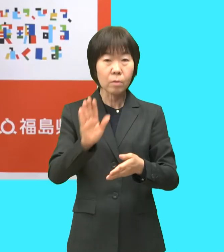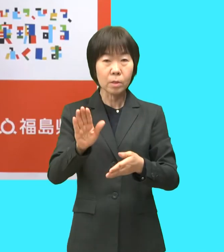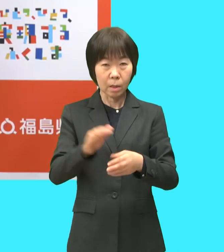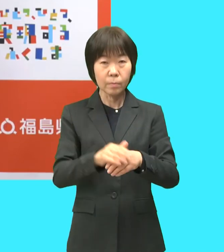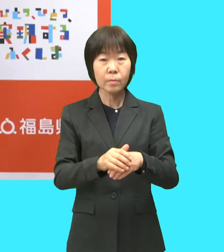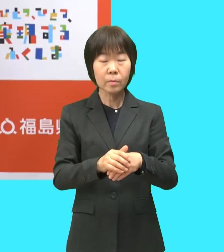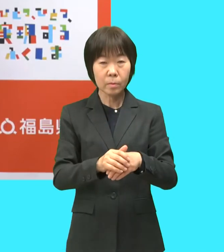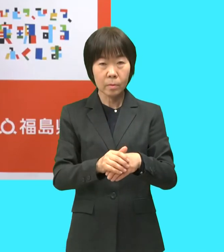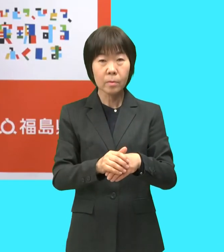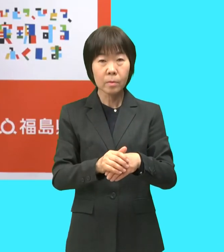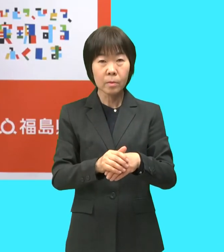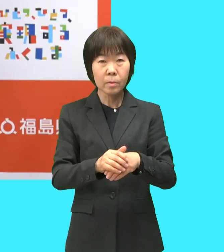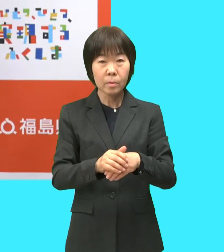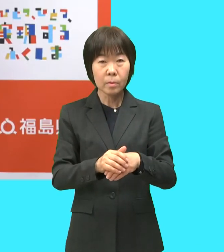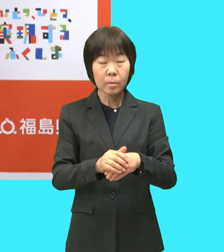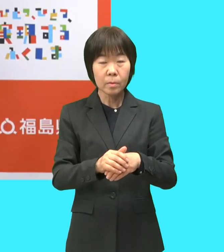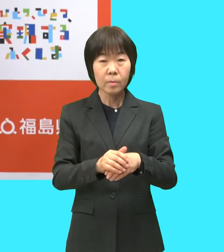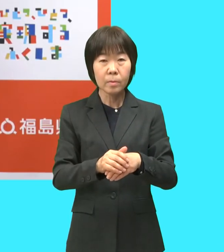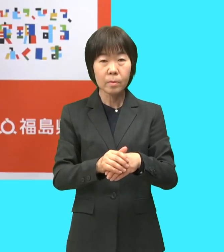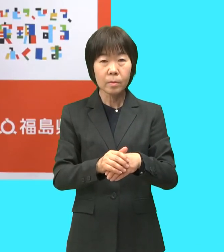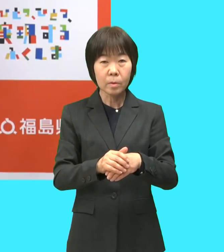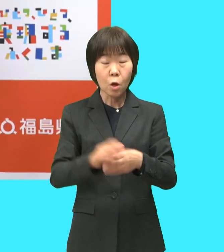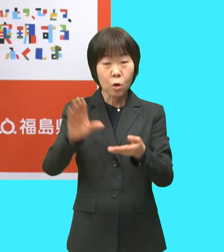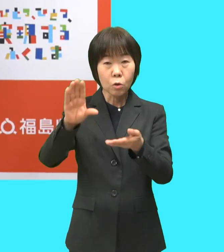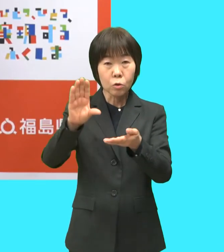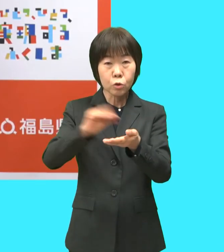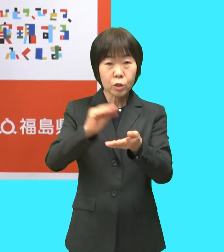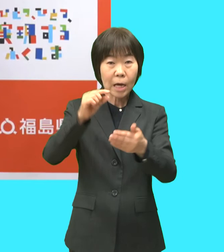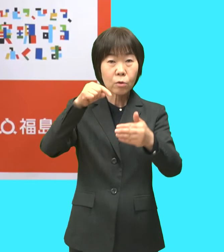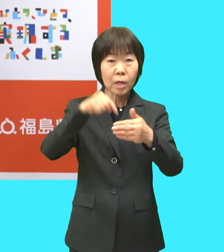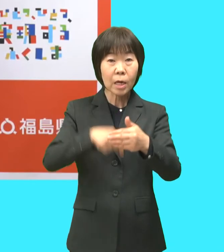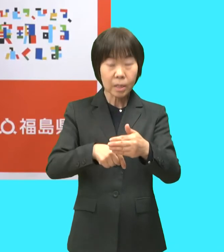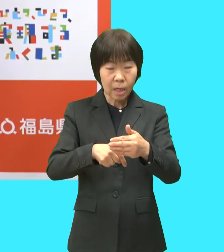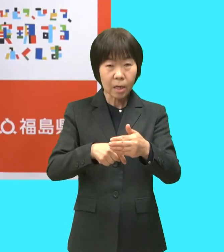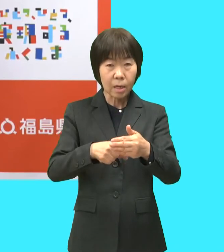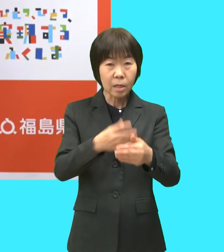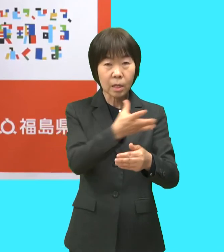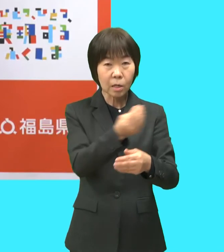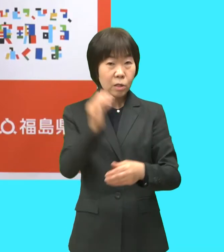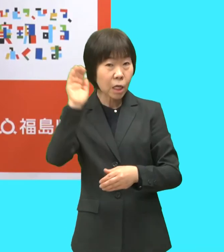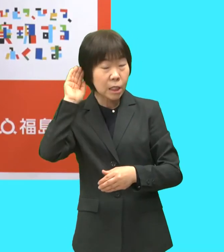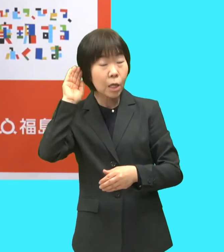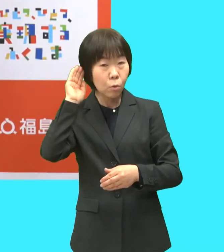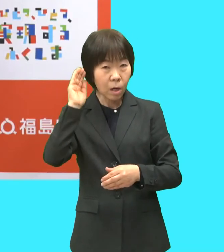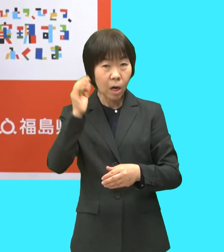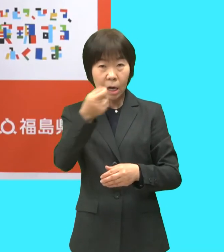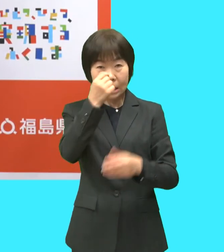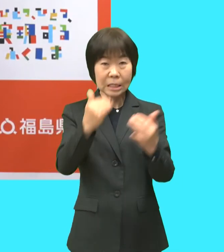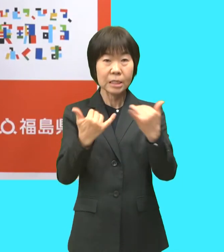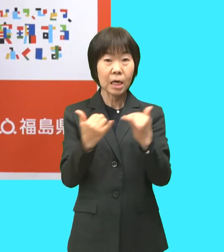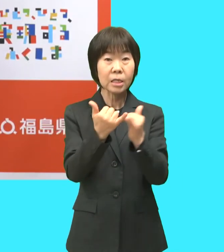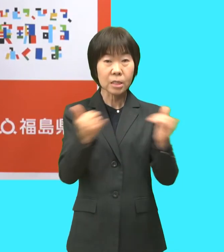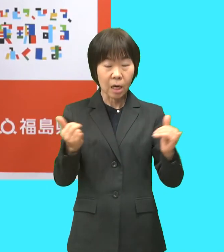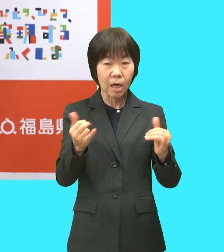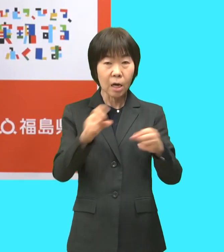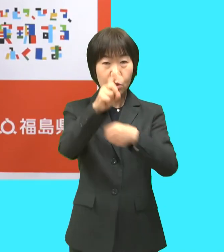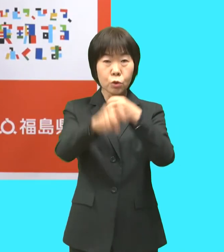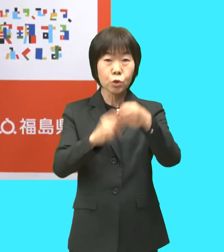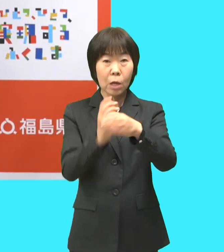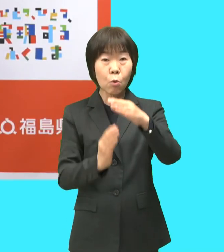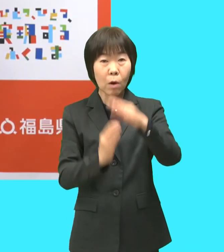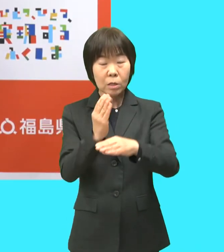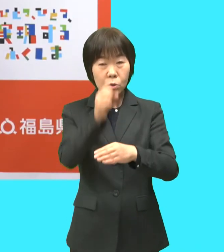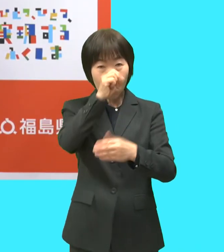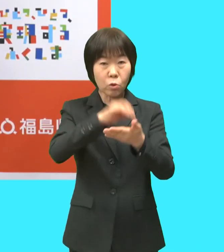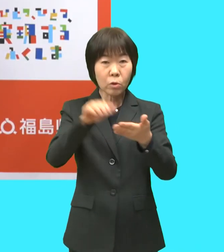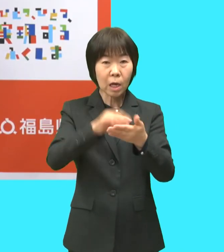はい、やっぱりその前後の取材の中でやっぱりたくさん耳にしたのがですね、被災者の方々やっぱり10年を超えると予算を